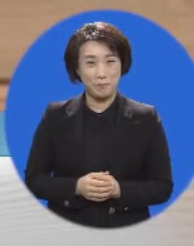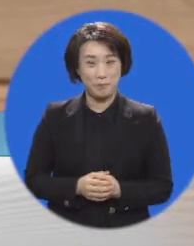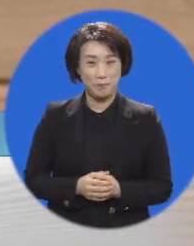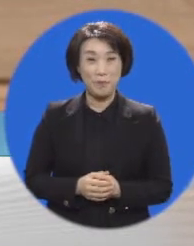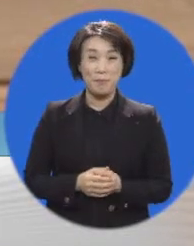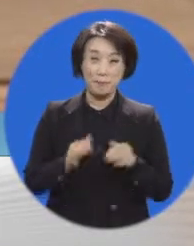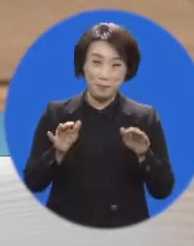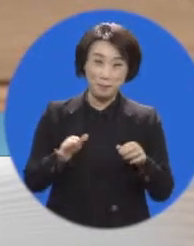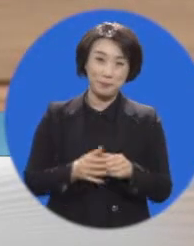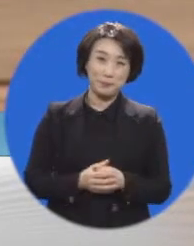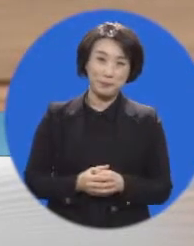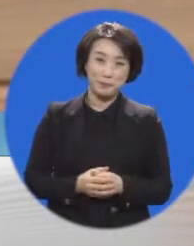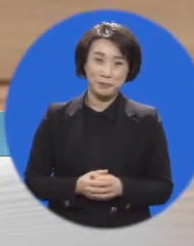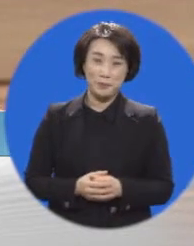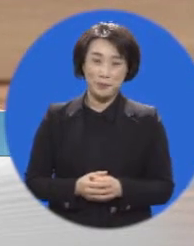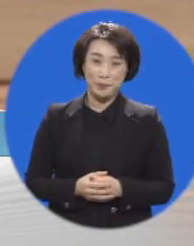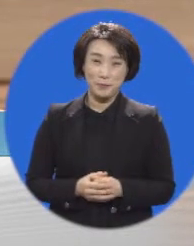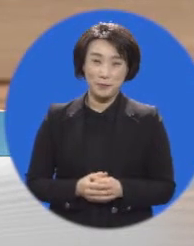자,